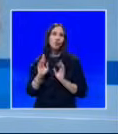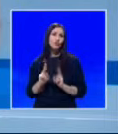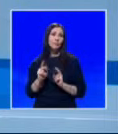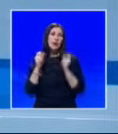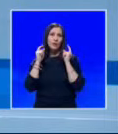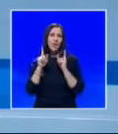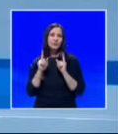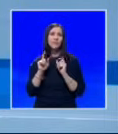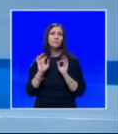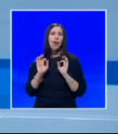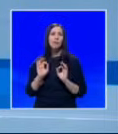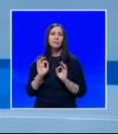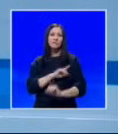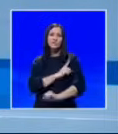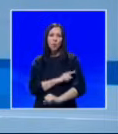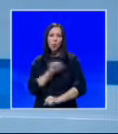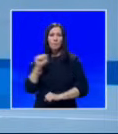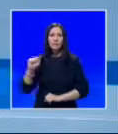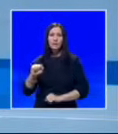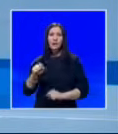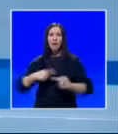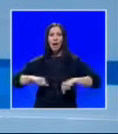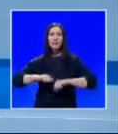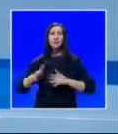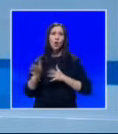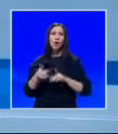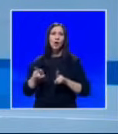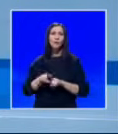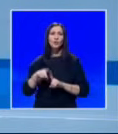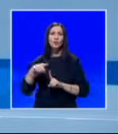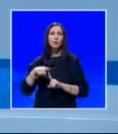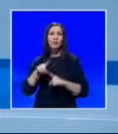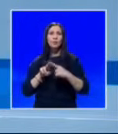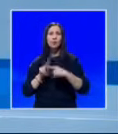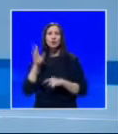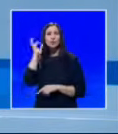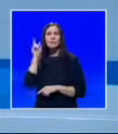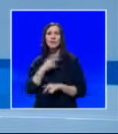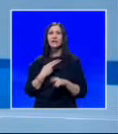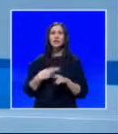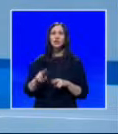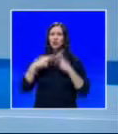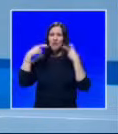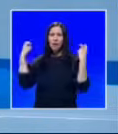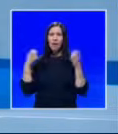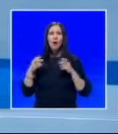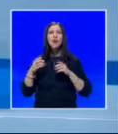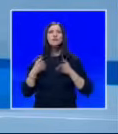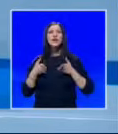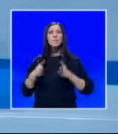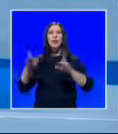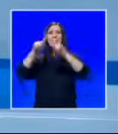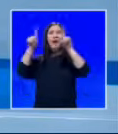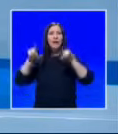вид силно партиен кабинет с хора като Теменушка Петкова, чието име не е изчистено от скандала с пътната карта, което сега пак се появи на